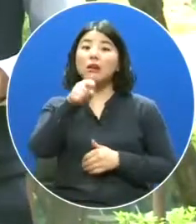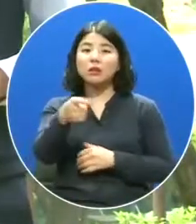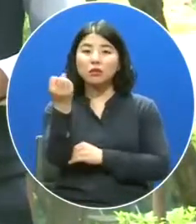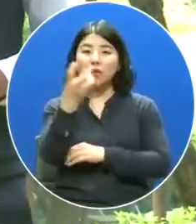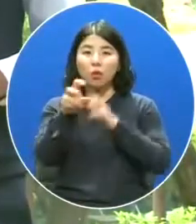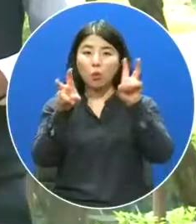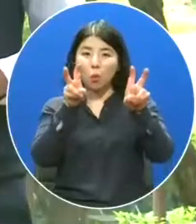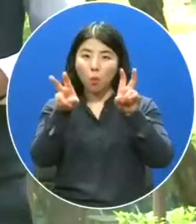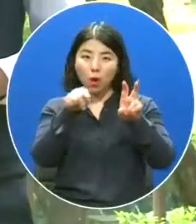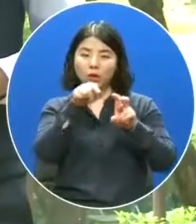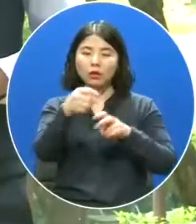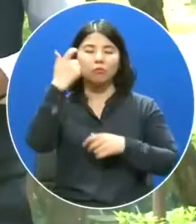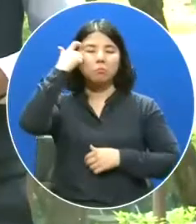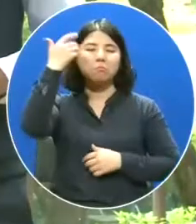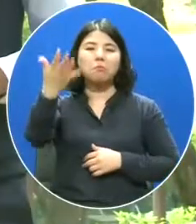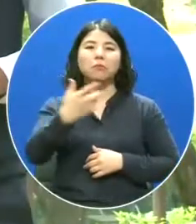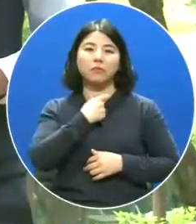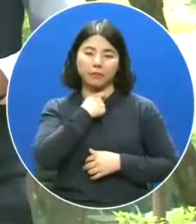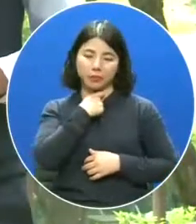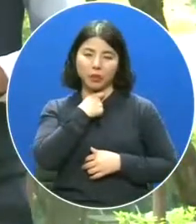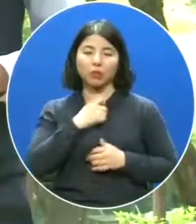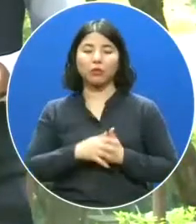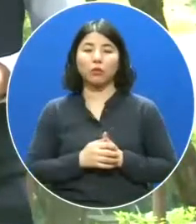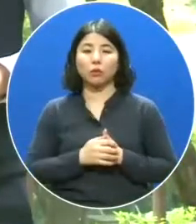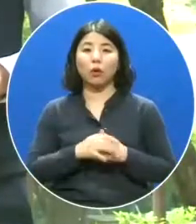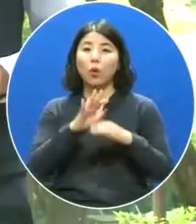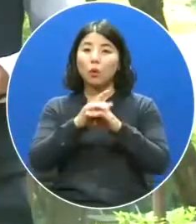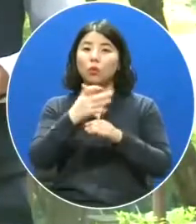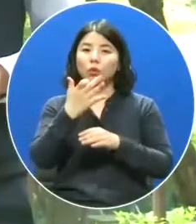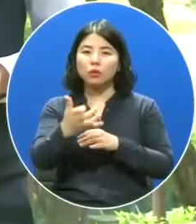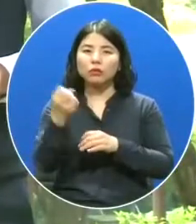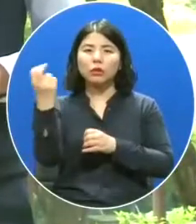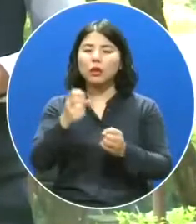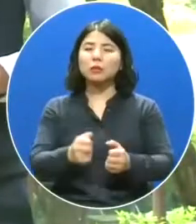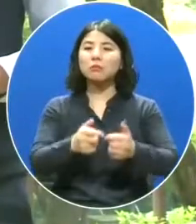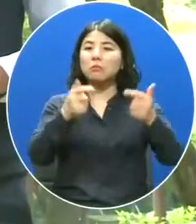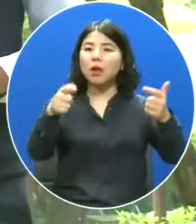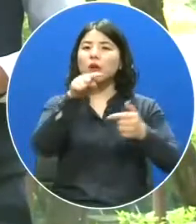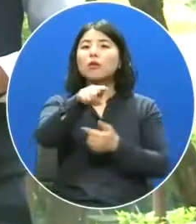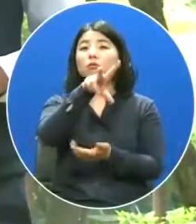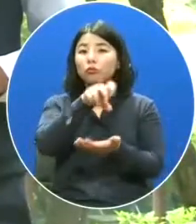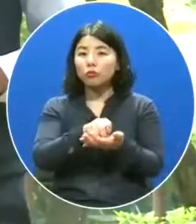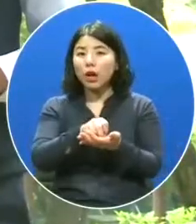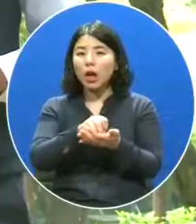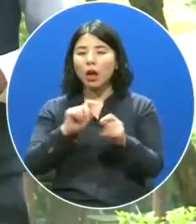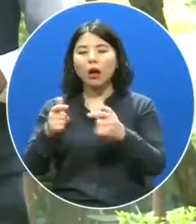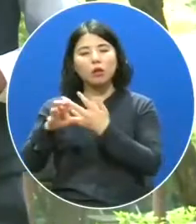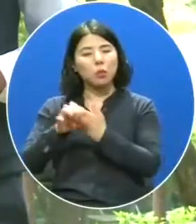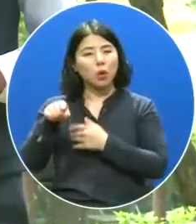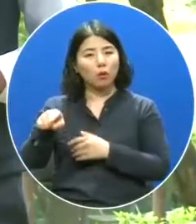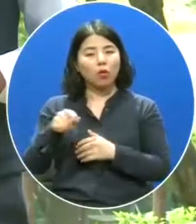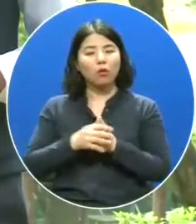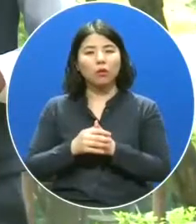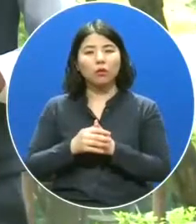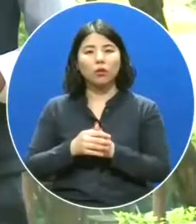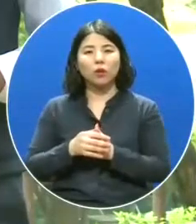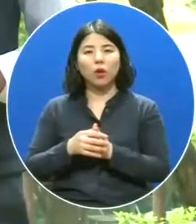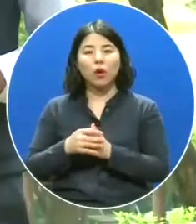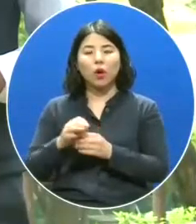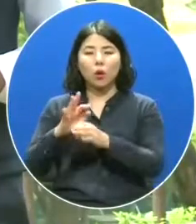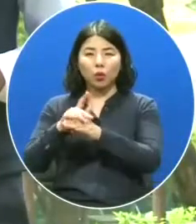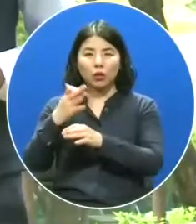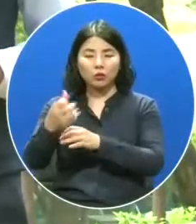해당 언론사들에게 묻고 싶습니다. 코로나19가 재확산하는 것이 문제입니까? 아니면